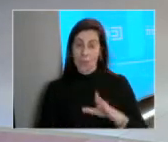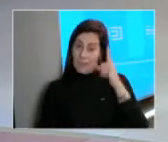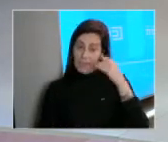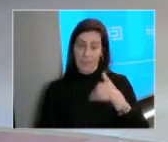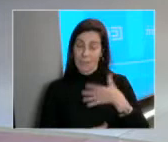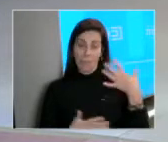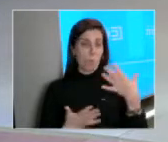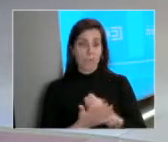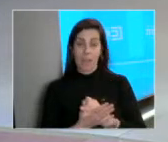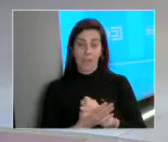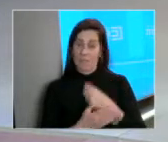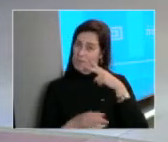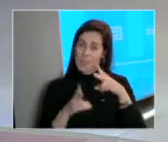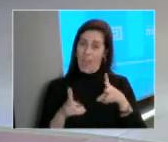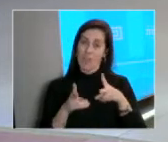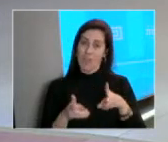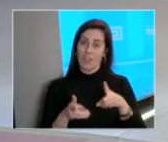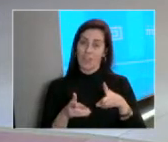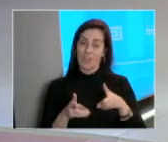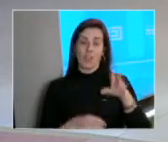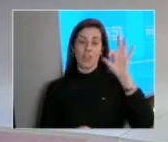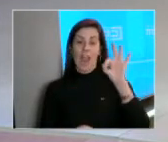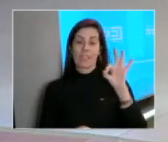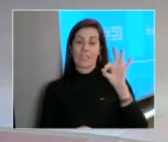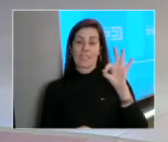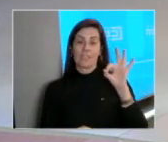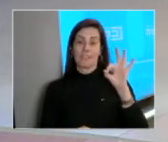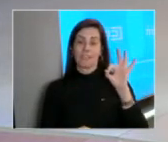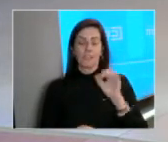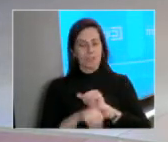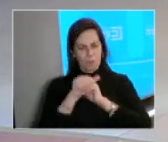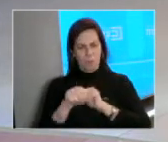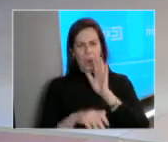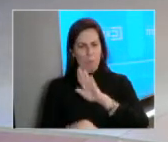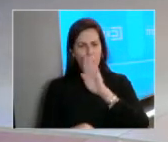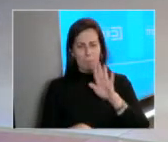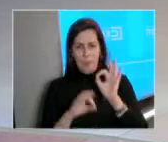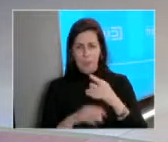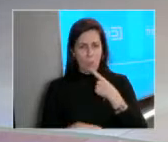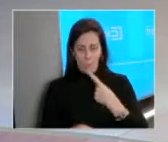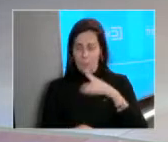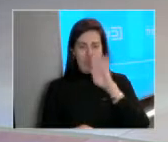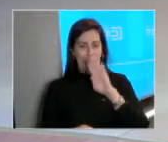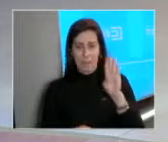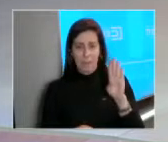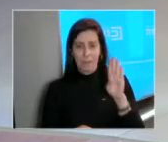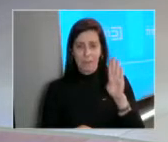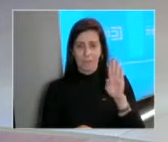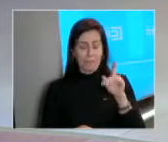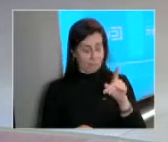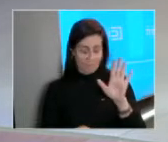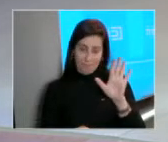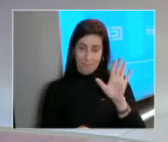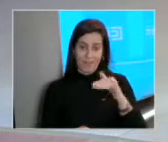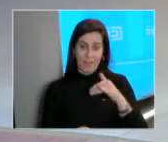לטעמי מוצלח מאוד, משעשע, של שס, שמחבקים מאוד את נתניהו, ובעצם אומרים לנתניהו, אדוני